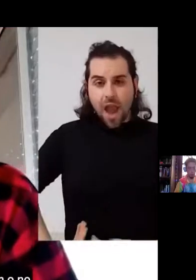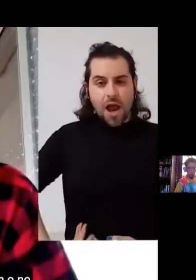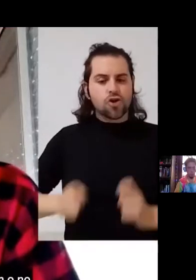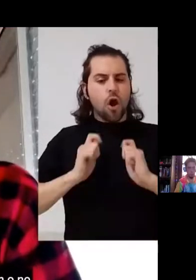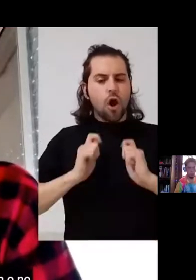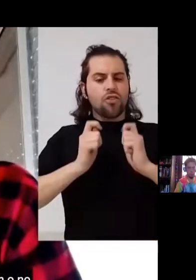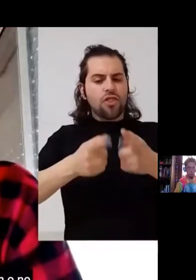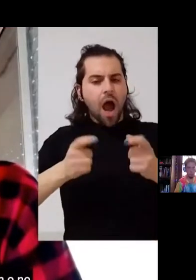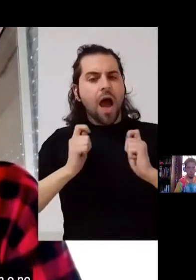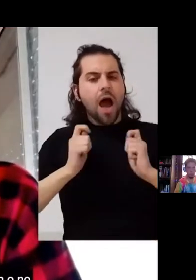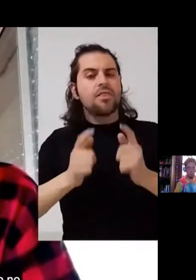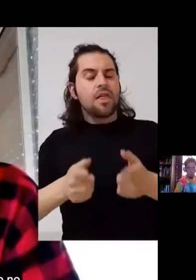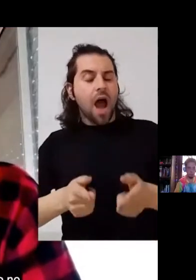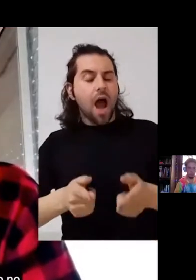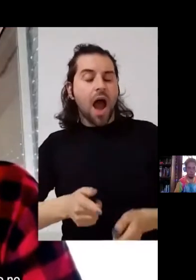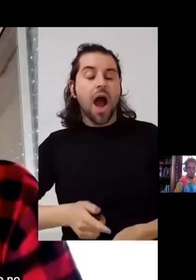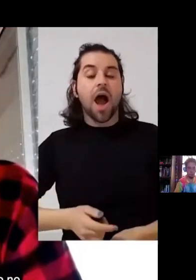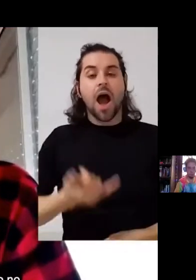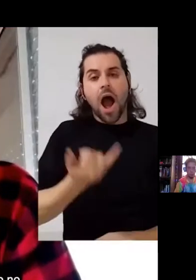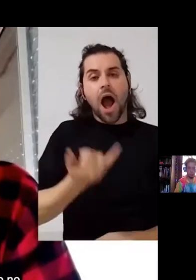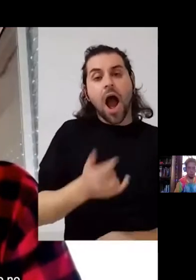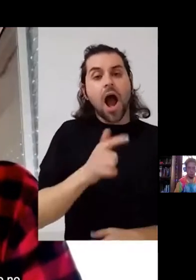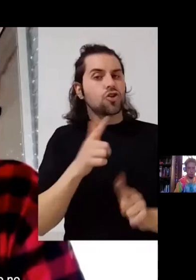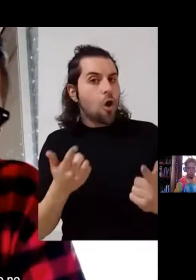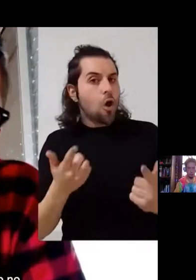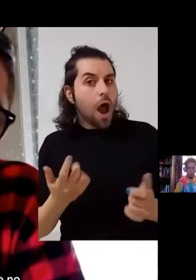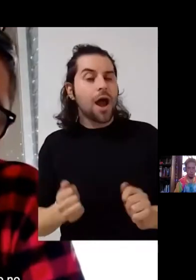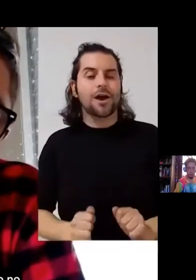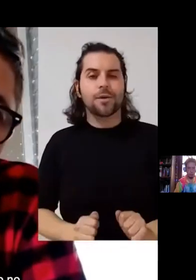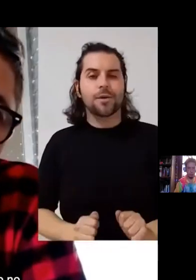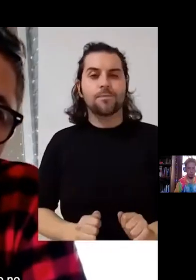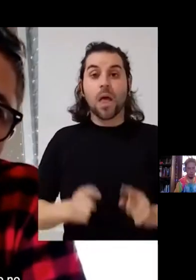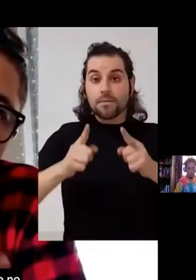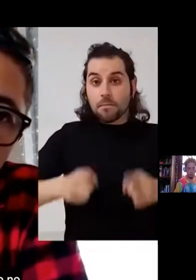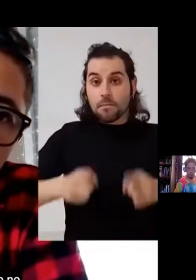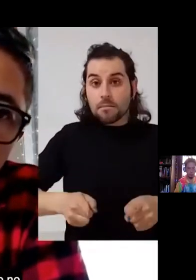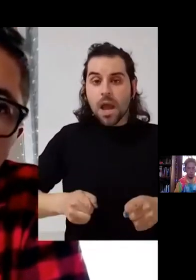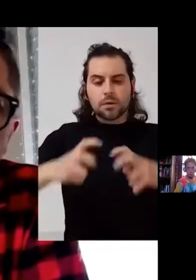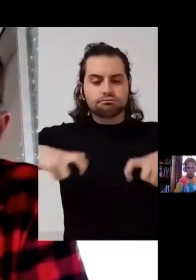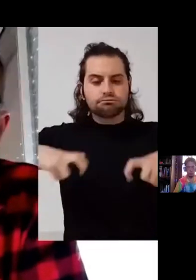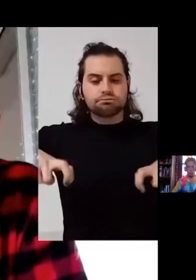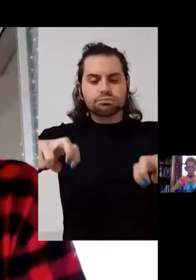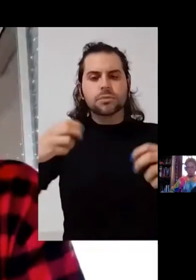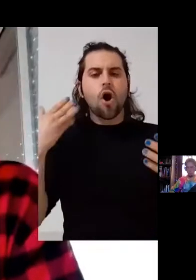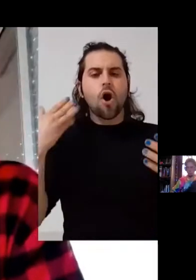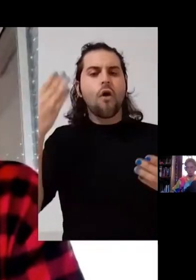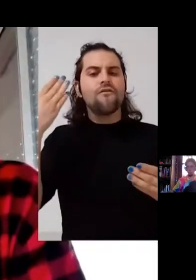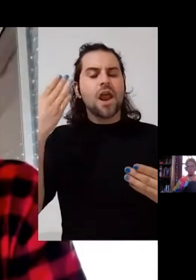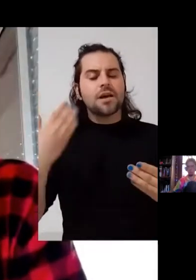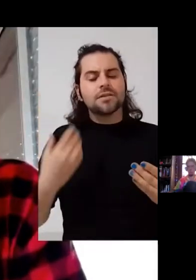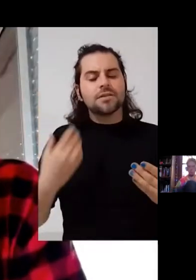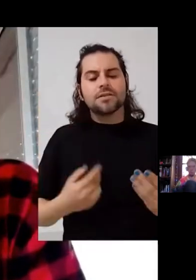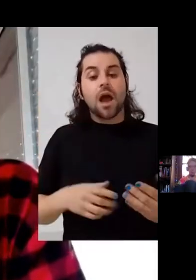dans ces politiques publiques, si elles sont exécutées ou non, dans ces secteurs où on est invité